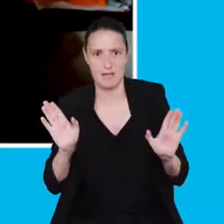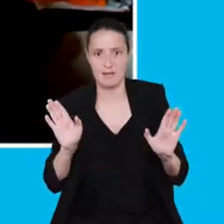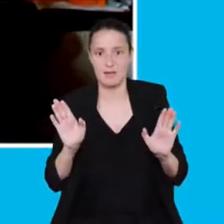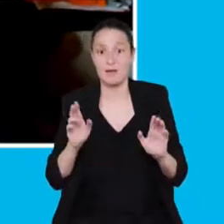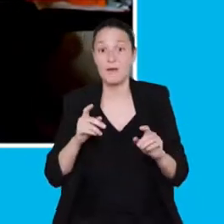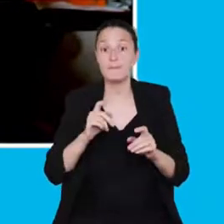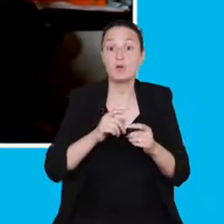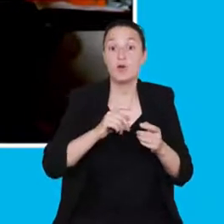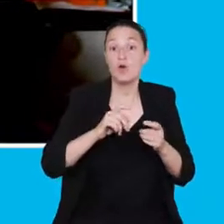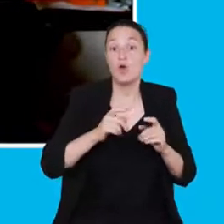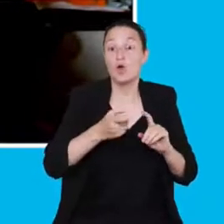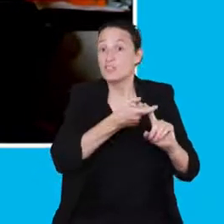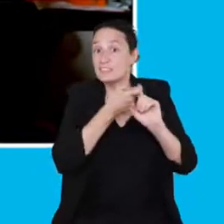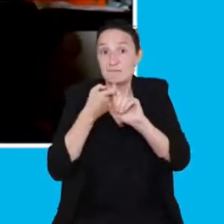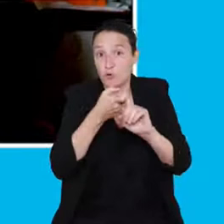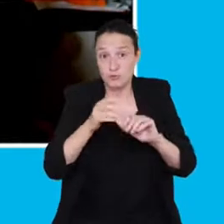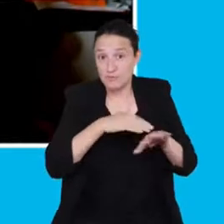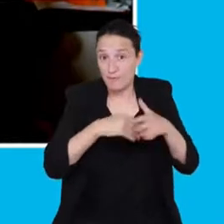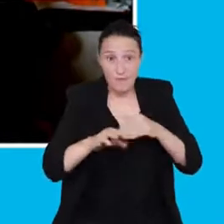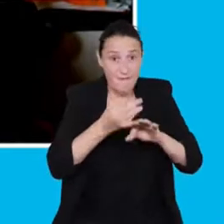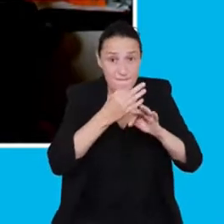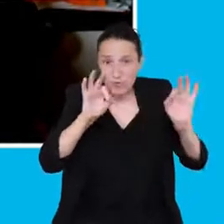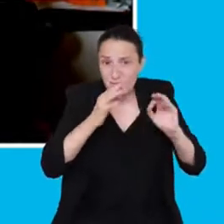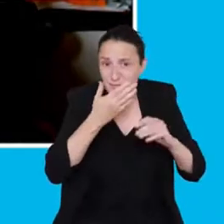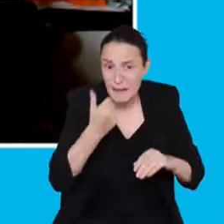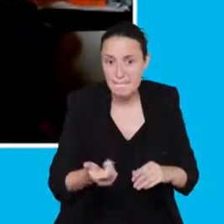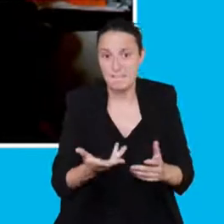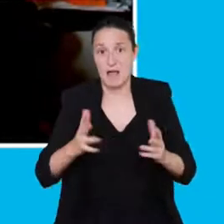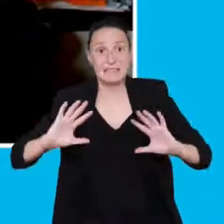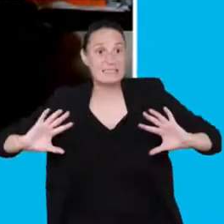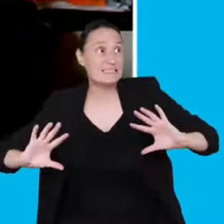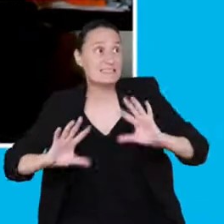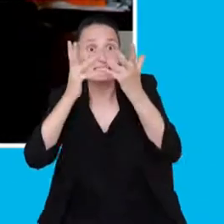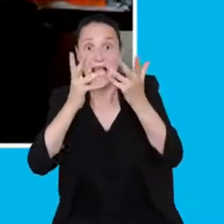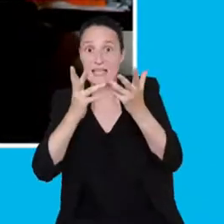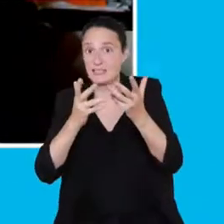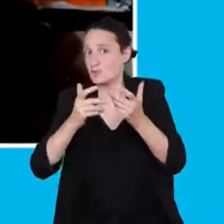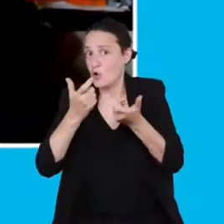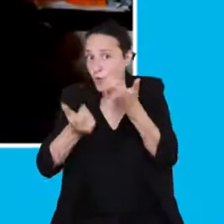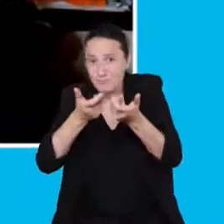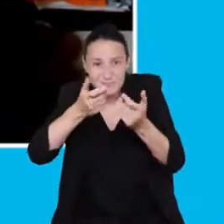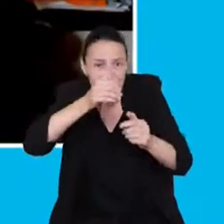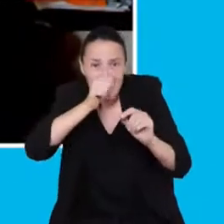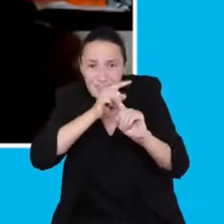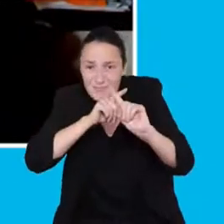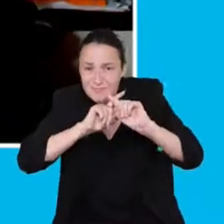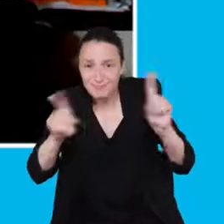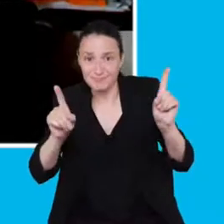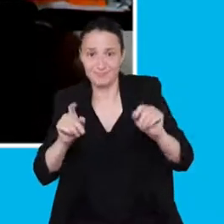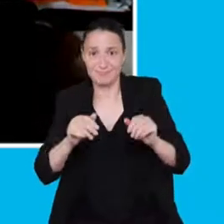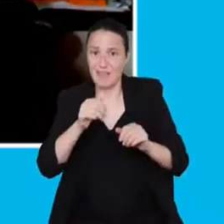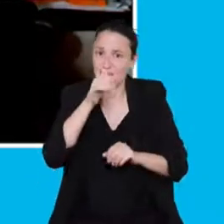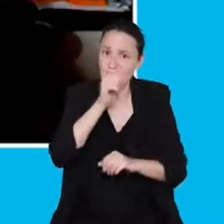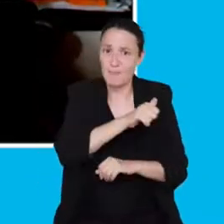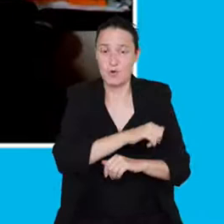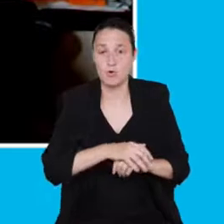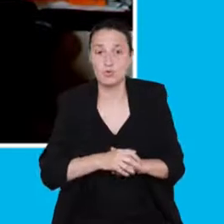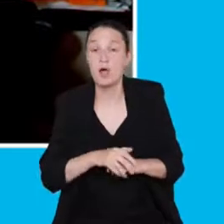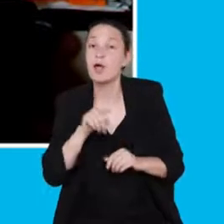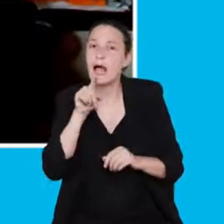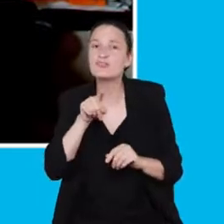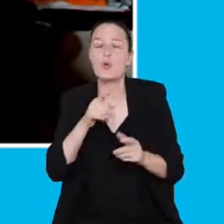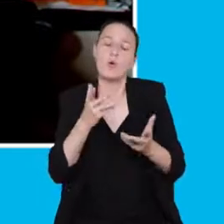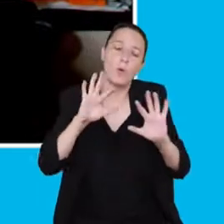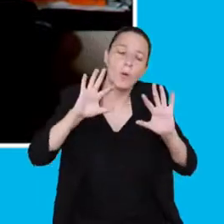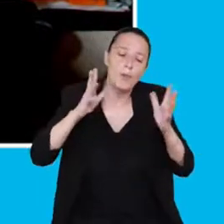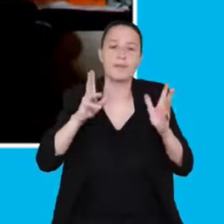wolnych związków zawodowych. Nie wolno robić strajków. No ale zakładają, że to jest